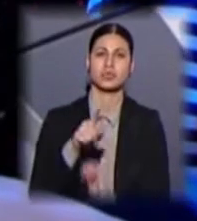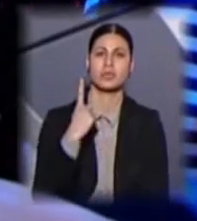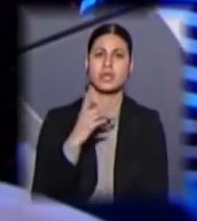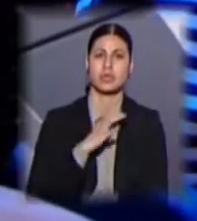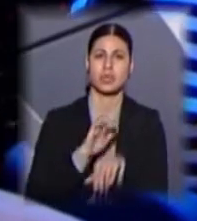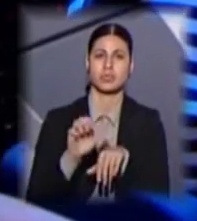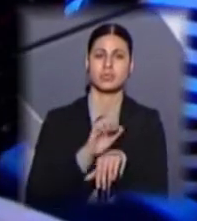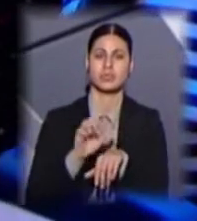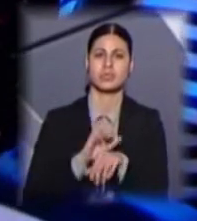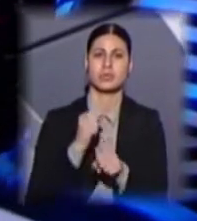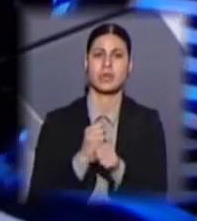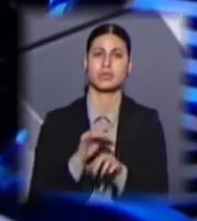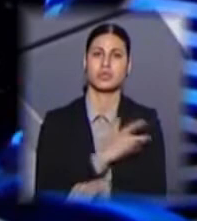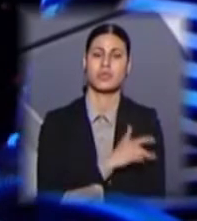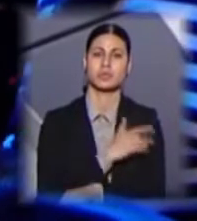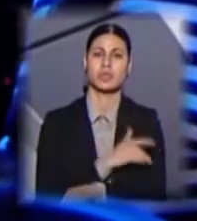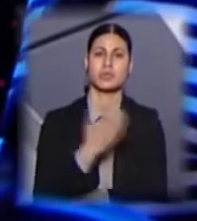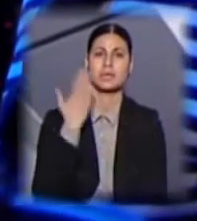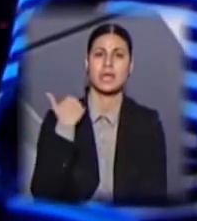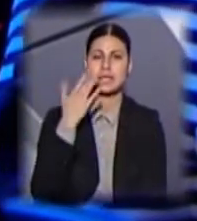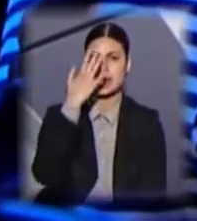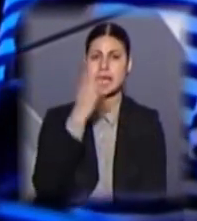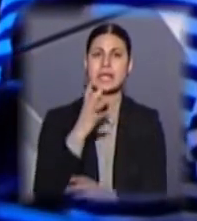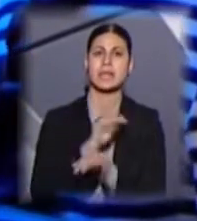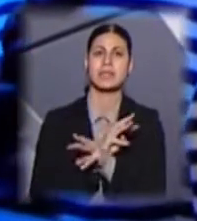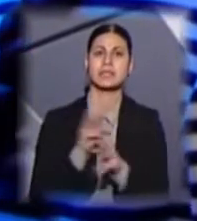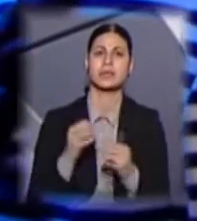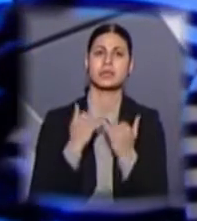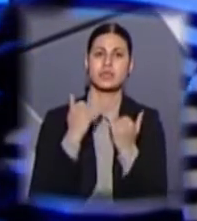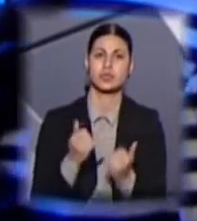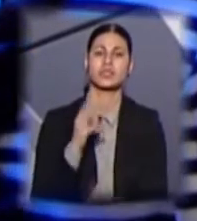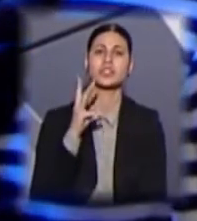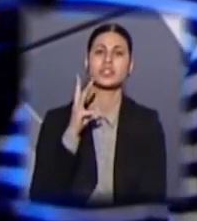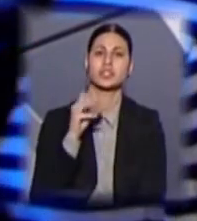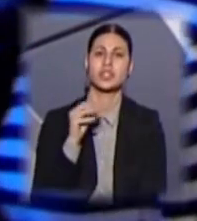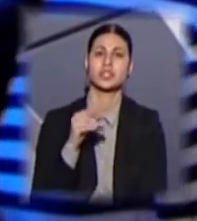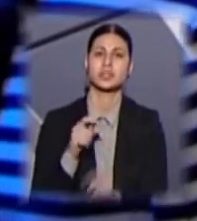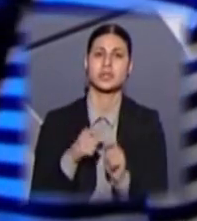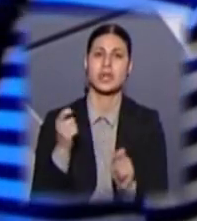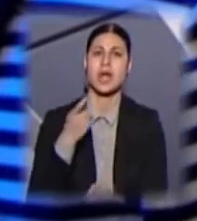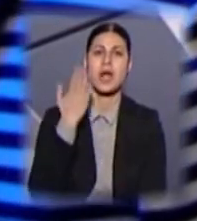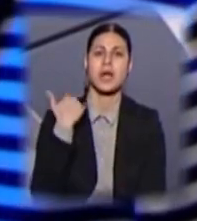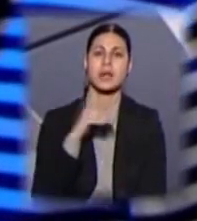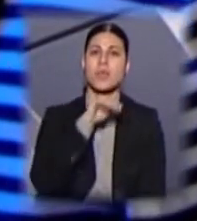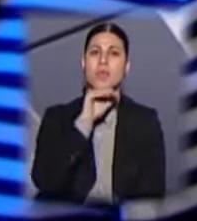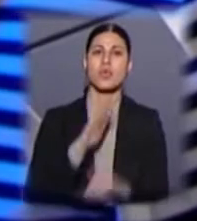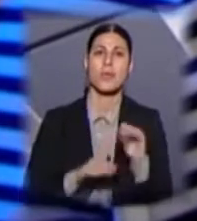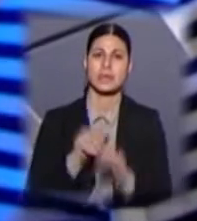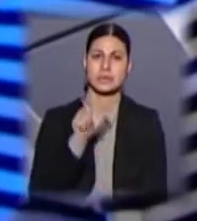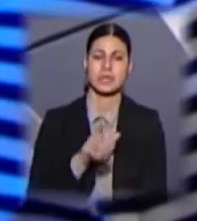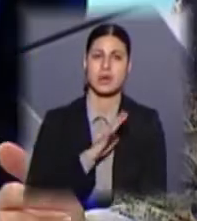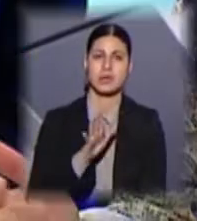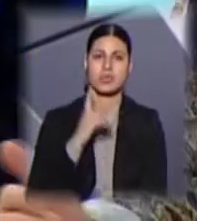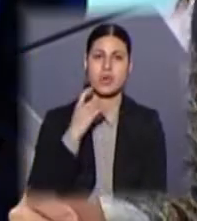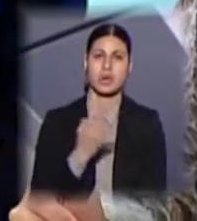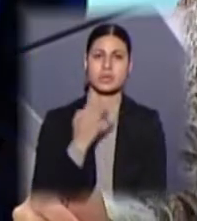აკეთებდა ამ მომსახურებას, თქვათ, მაშინდელი განათლების სამინისტროსთვის. გავაგრძელეთ შაშკინის თემა. მეცაც გეტყვით, მაშინ არ არსებობდა პროფესია გამომცემელი.